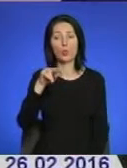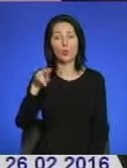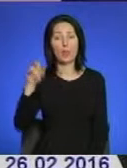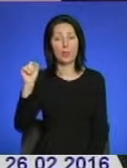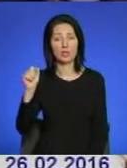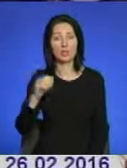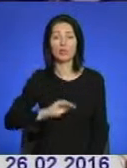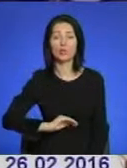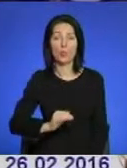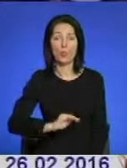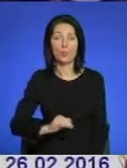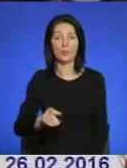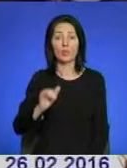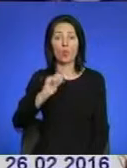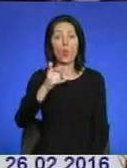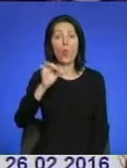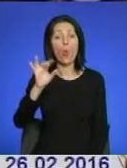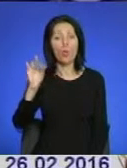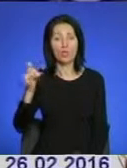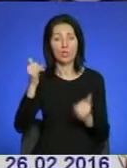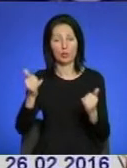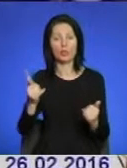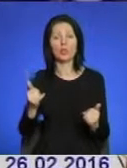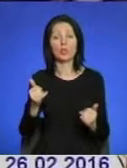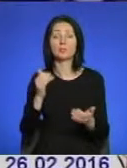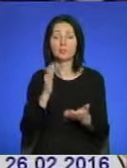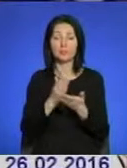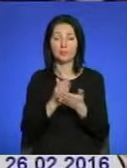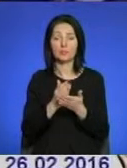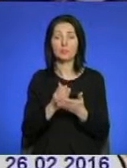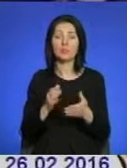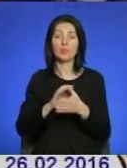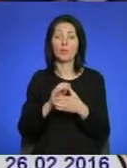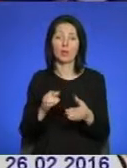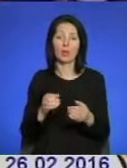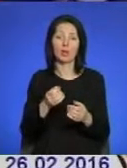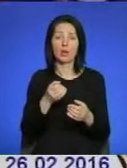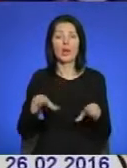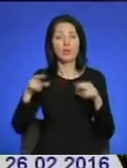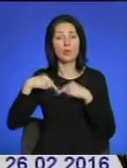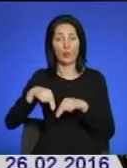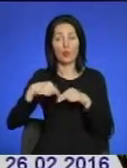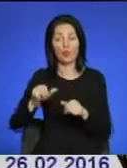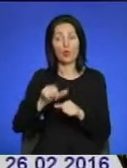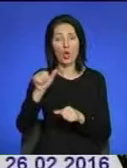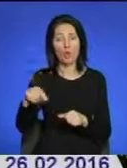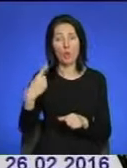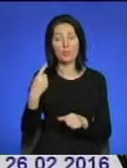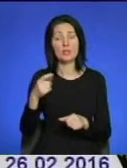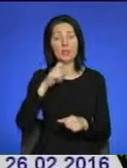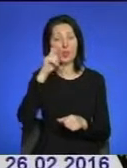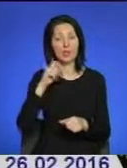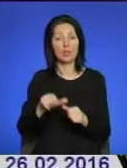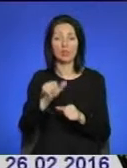Air. Угорщина сьогодні зосереджена на тісному інвест-співробітництві з окремими областями України, зокрема